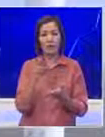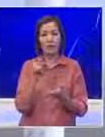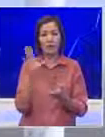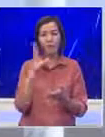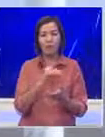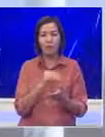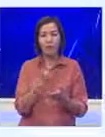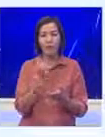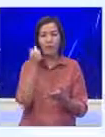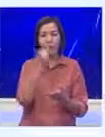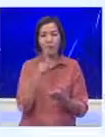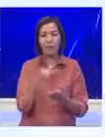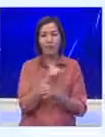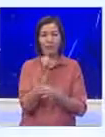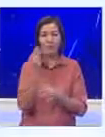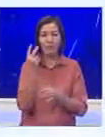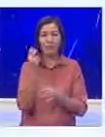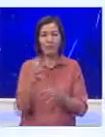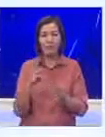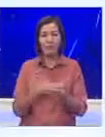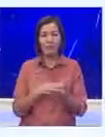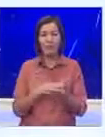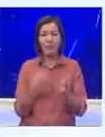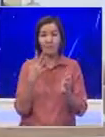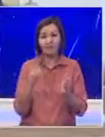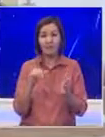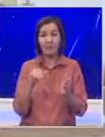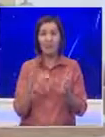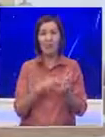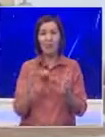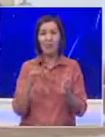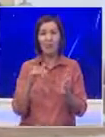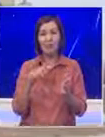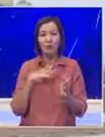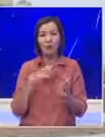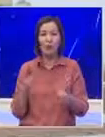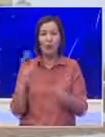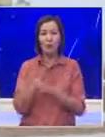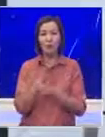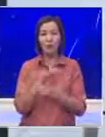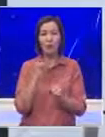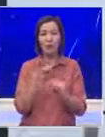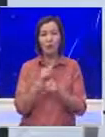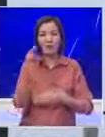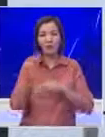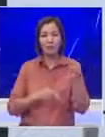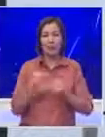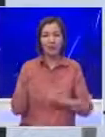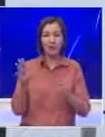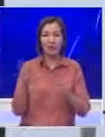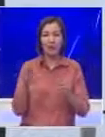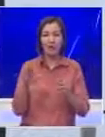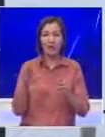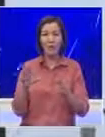Жылдық қуаты сағатына 225-7 миллион киловатт. Қосалқы станция қажетті инфрақұрылымы, әуе электр